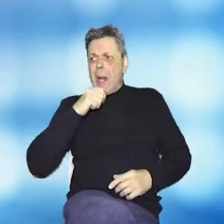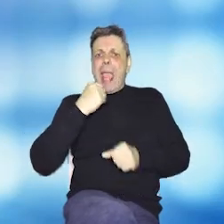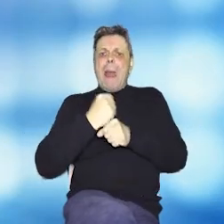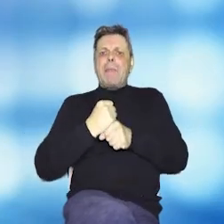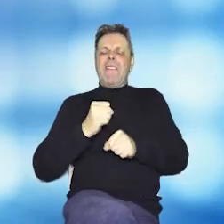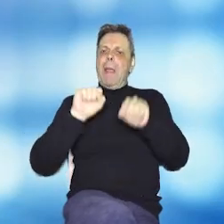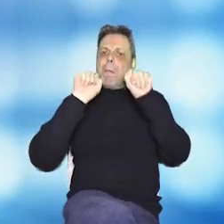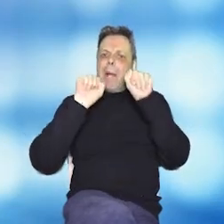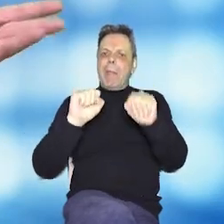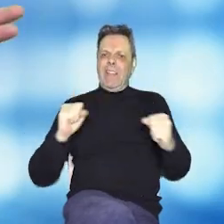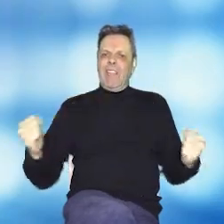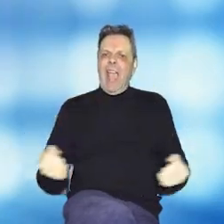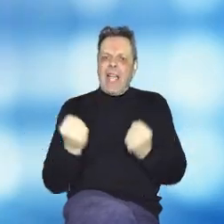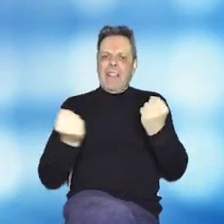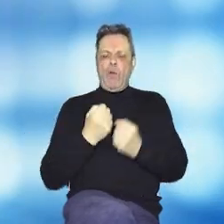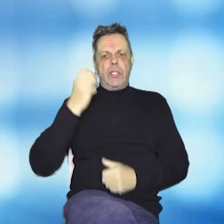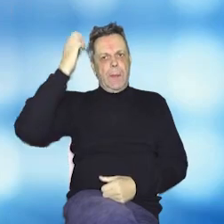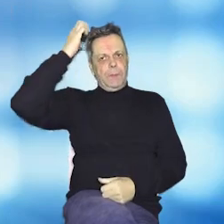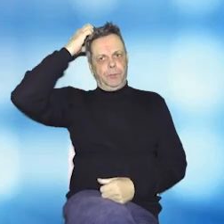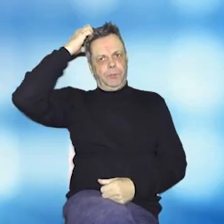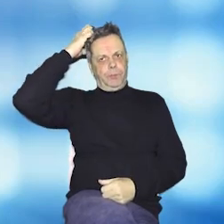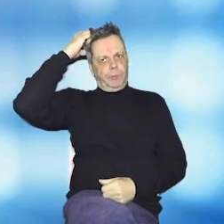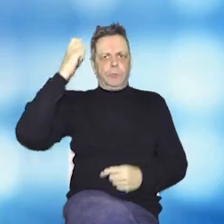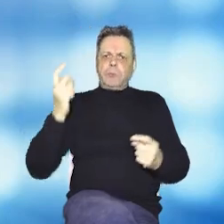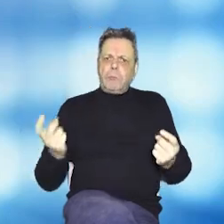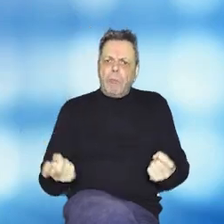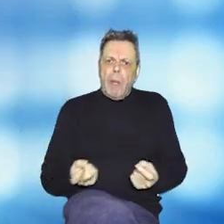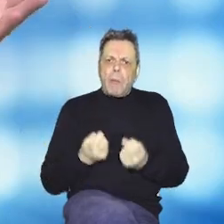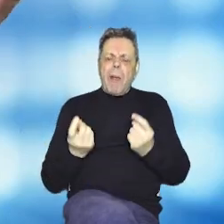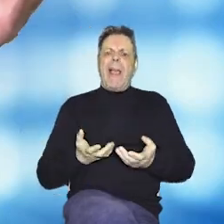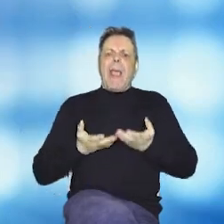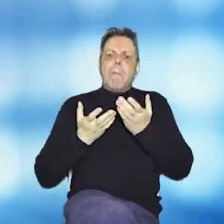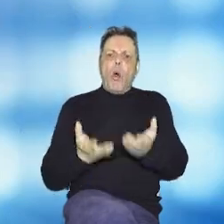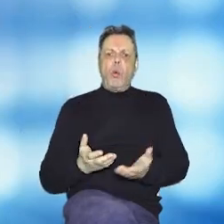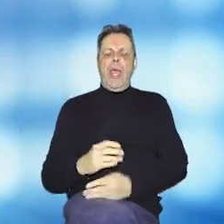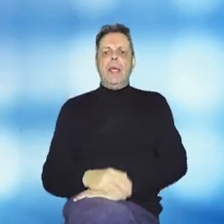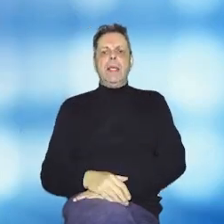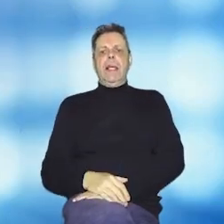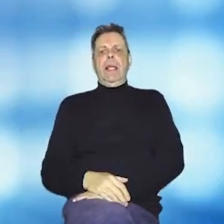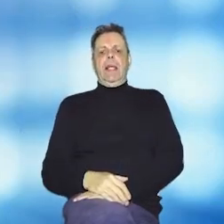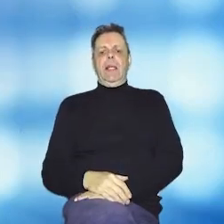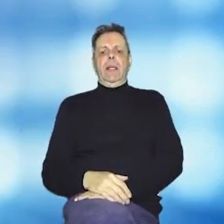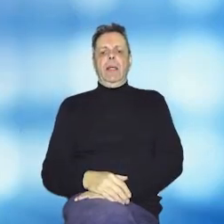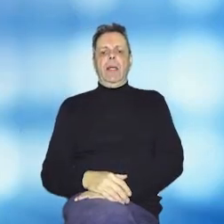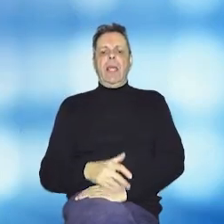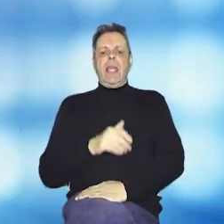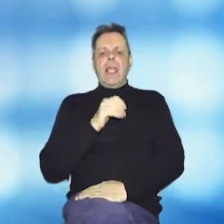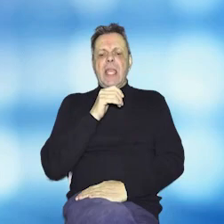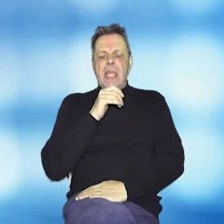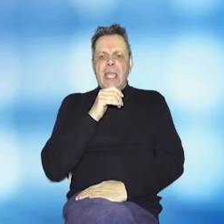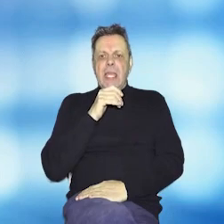nekako preventivne aktivnosti, propagandne poruke, ili kako se to već kaže, i